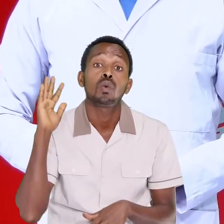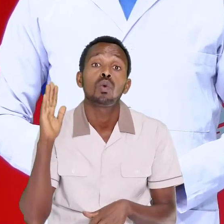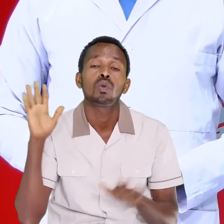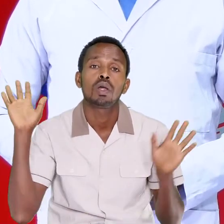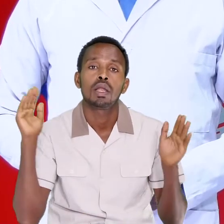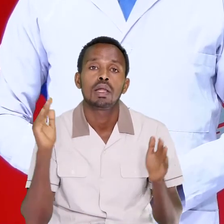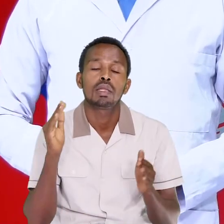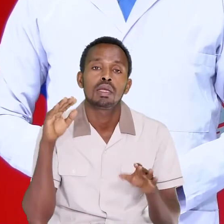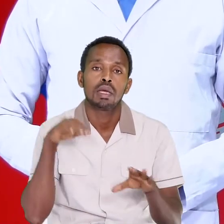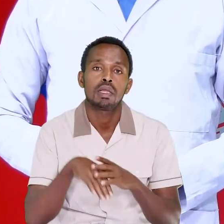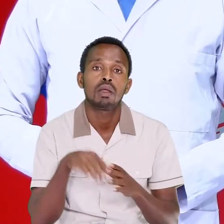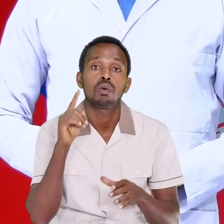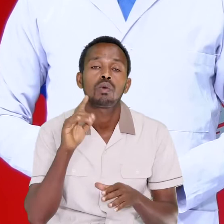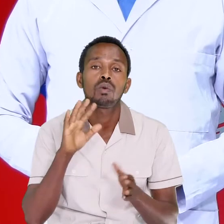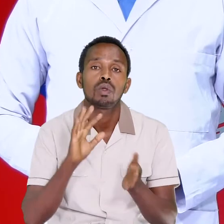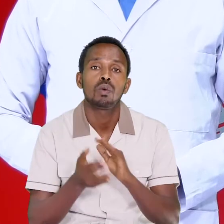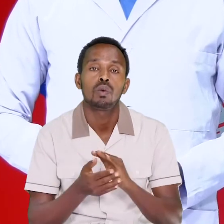allaattii keessaa tokko ta'uusaa,